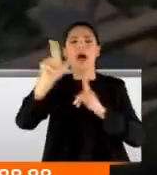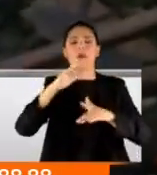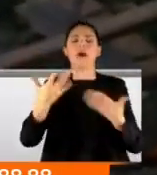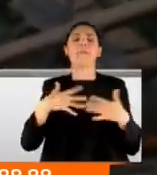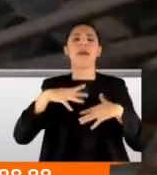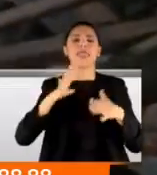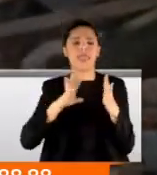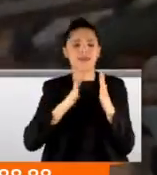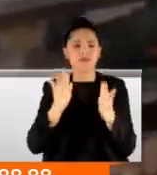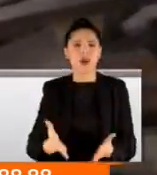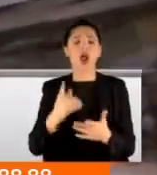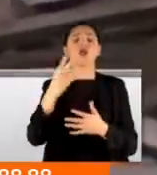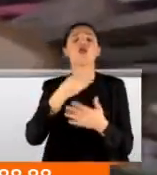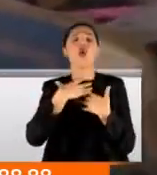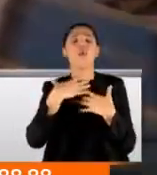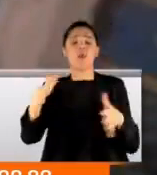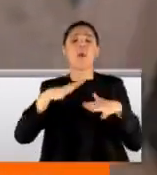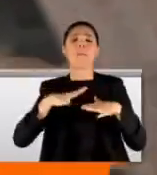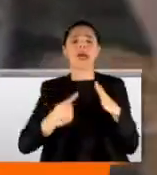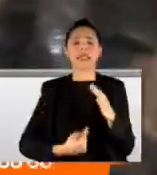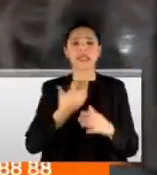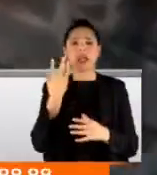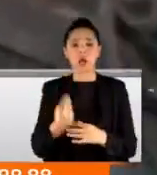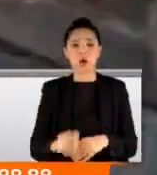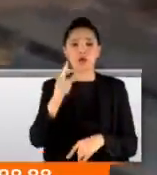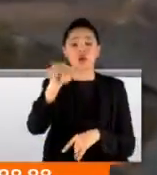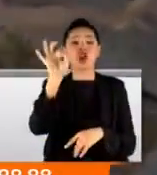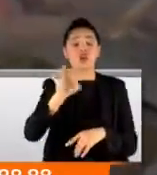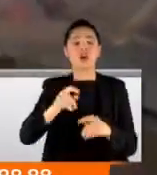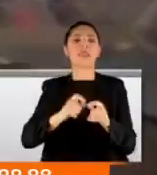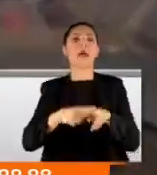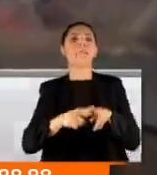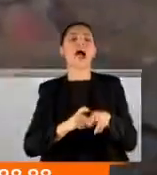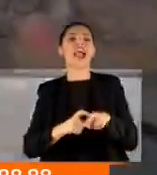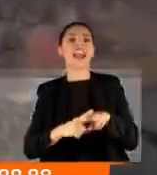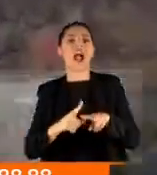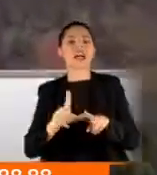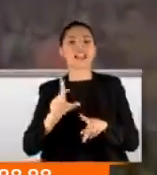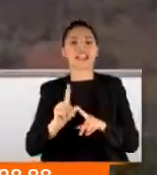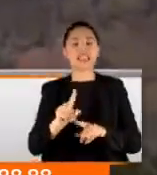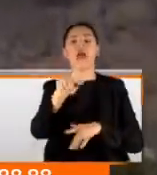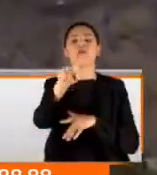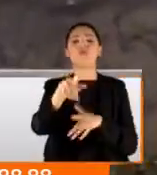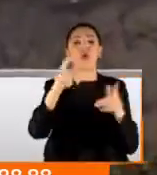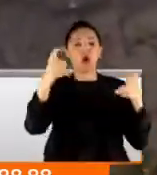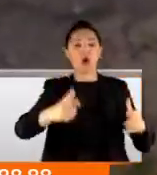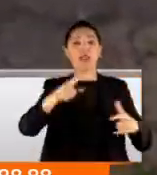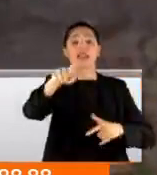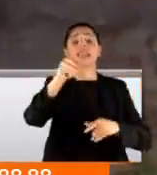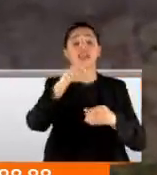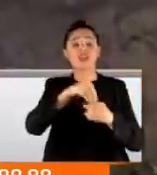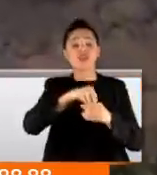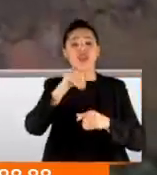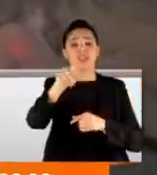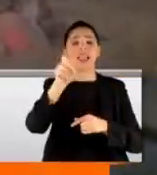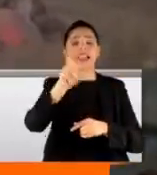panikleri vardı. Büyük bir panik ve korku yaşandı. Ve şu an Bayraklı'dayız, Bornova'dayız, Manavkuyu burası. Manavkuyu'da bu